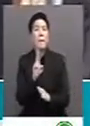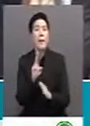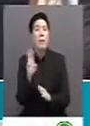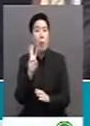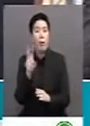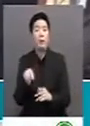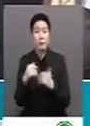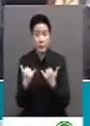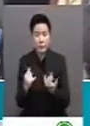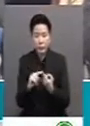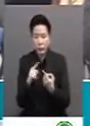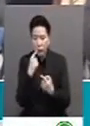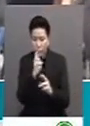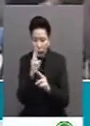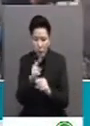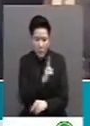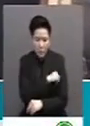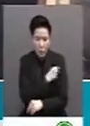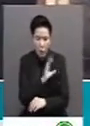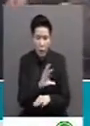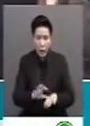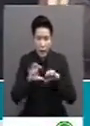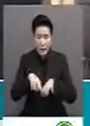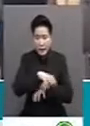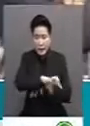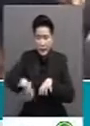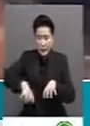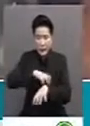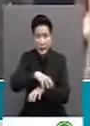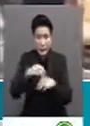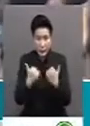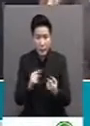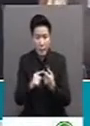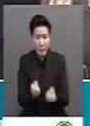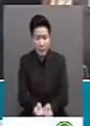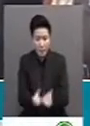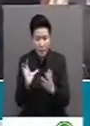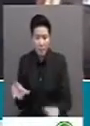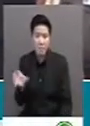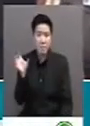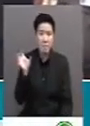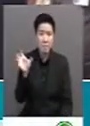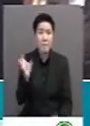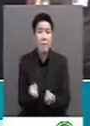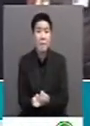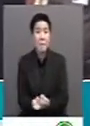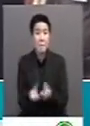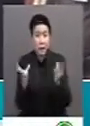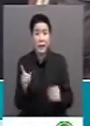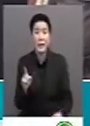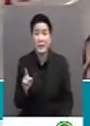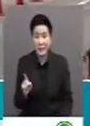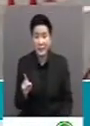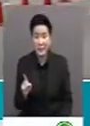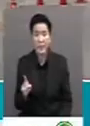ให้ระวังการก่อการร้ายภายในโรงพยาบาลของรัฐที่อยู่ระแวกนี้ส่วนระเบิดที่ผู้ก่อเหตุนำไปวางไว้ก่อนเกิดระเบิดที่โรงพยาบาลพระ